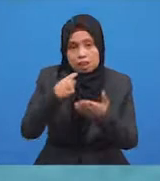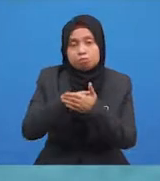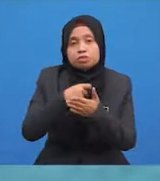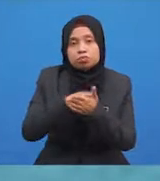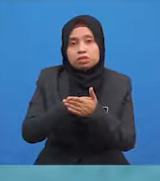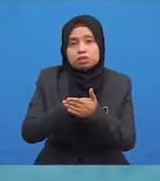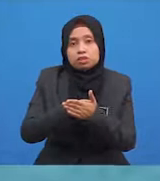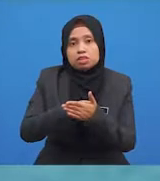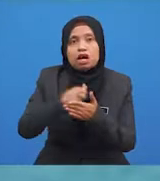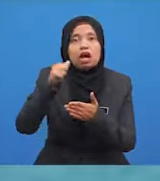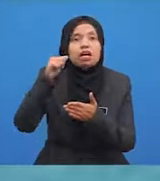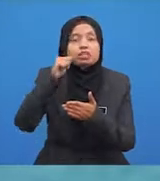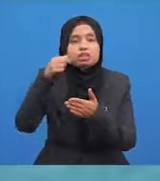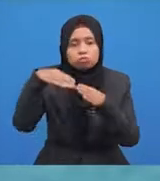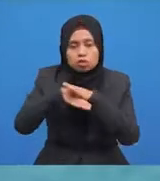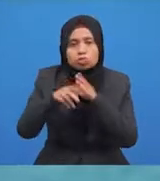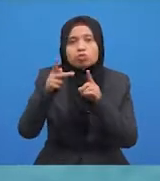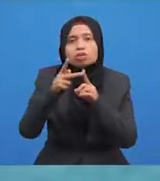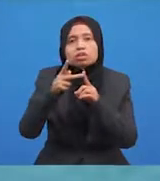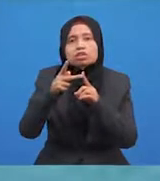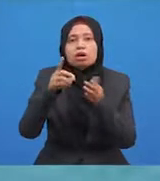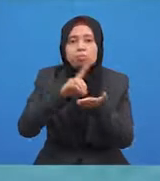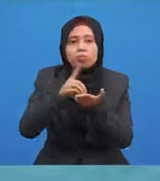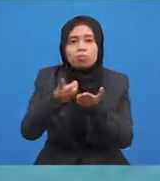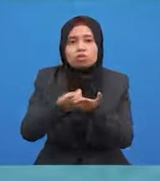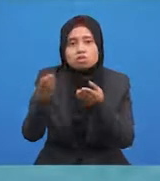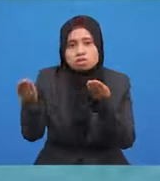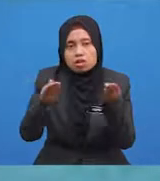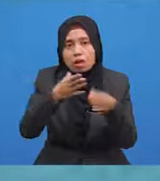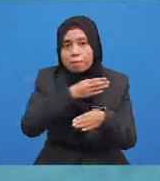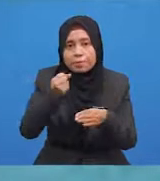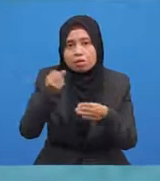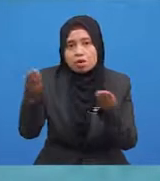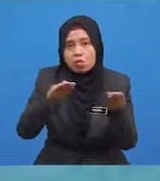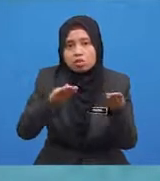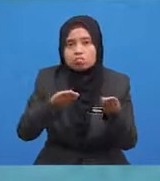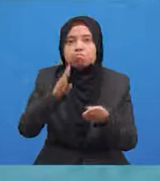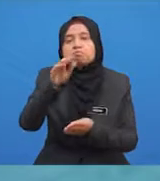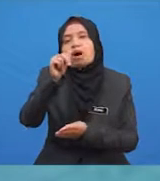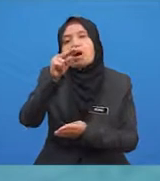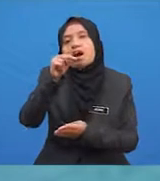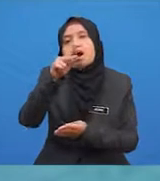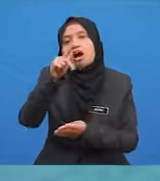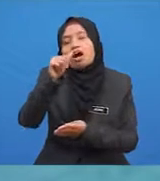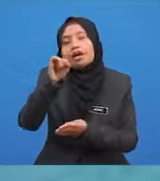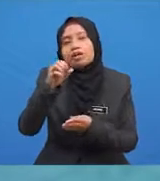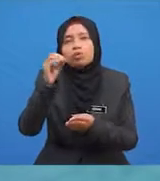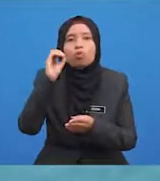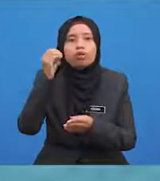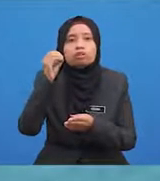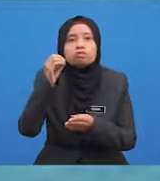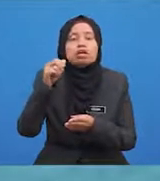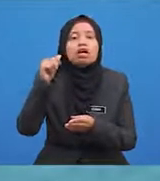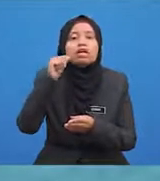Tiba-tiba, Anis masuk ke dapur sambil membawa bangkai Oren. Anis memberitahu